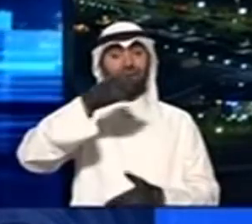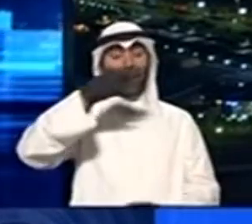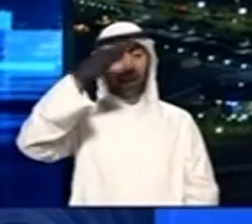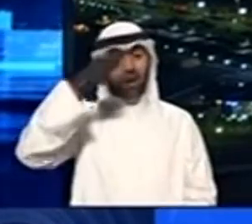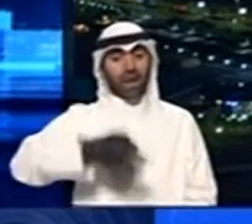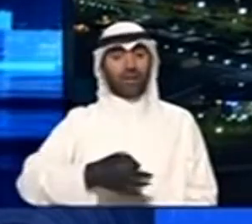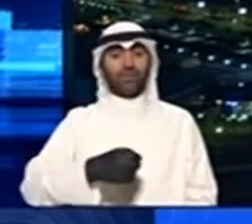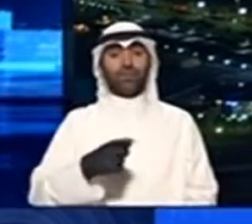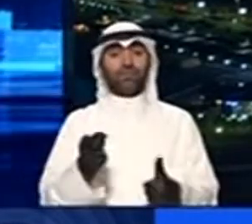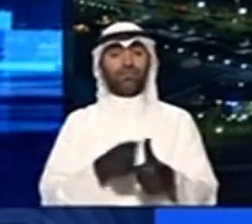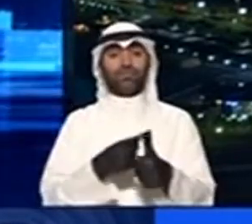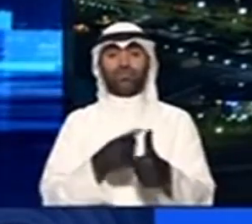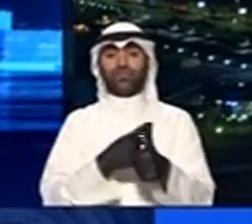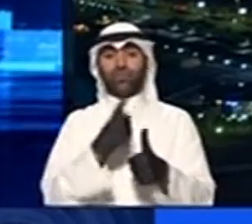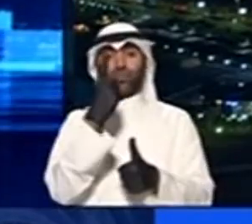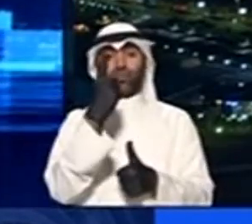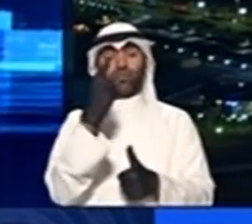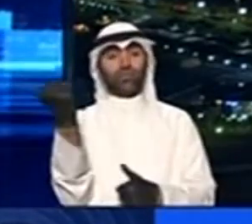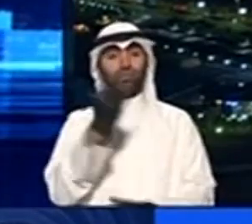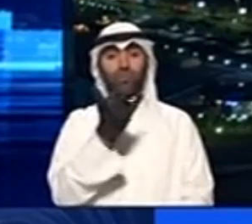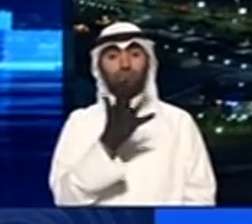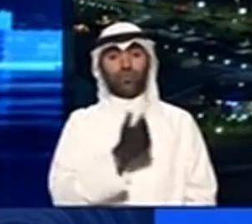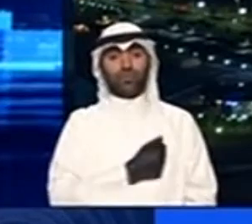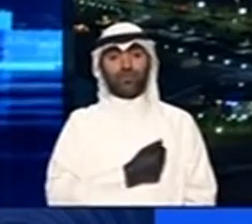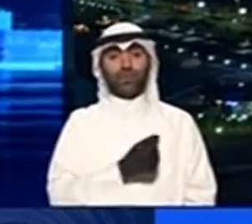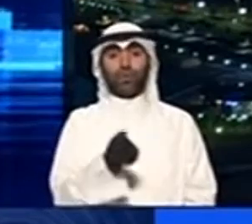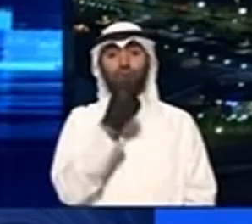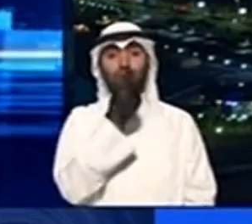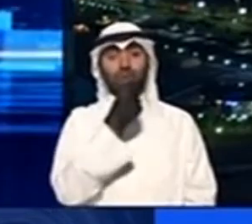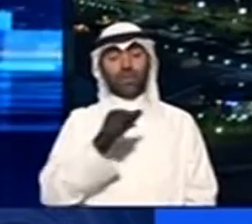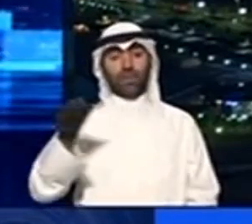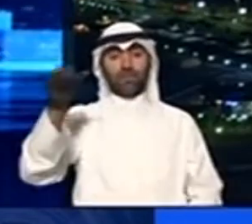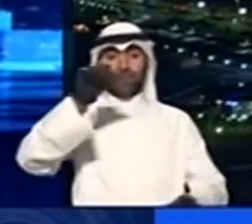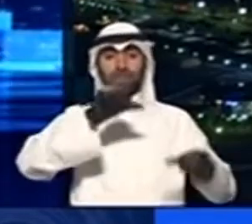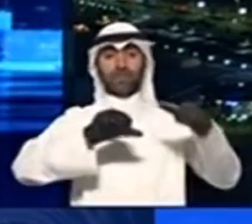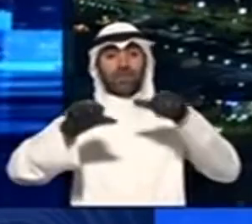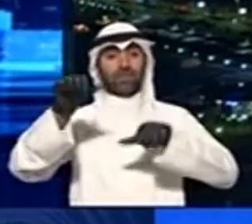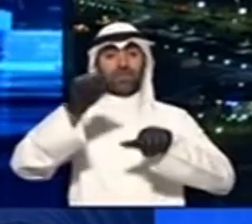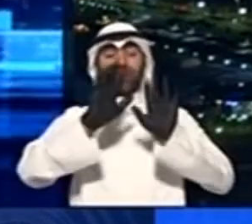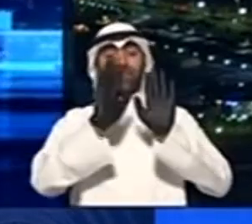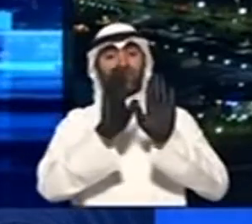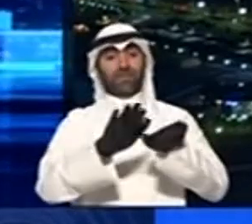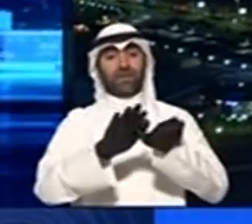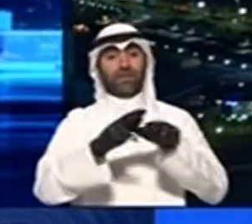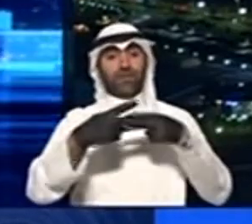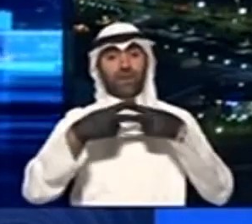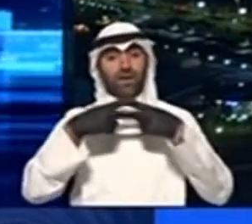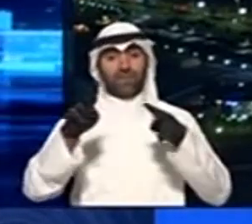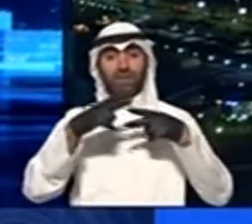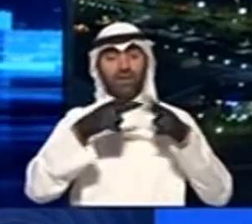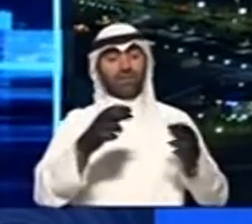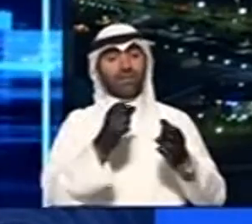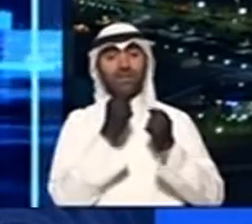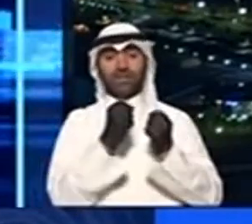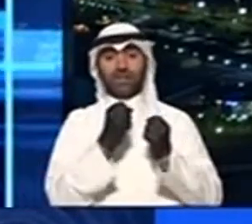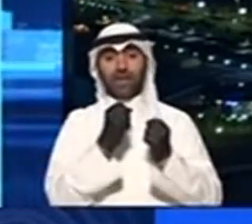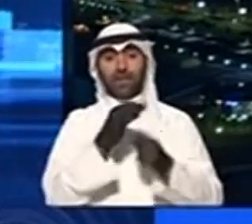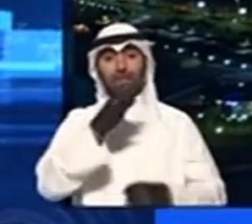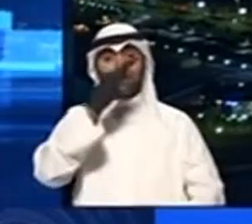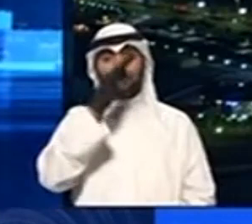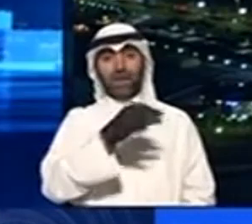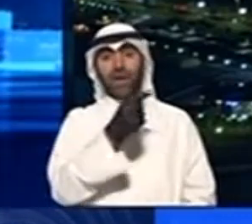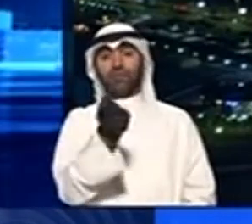إلى ذلك الحد. هي مسؤولية مشتركة نشترك فيها جميعا في كل القطاعات في كل المواقع في كل